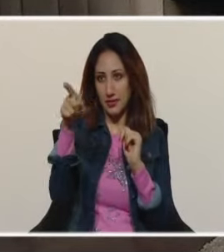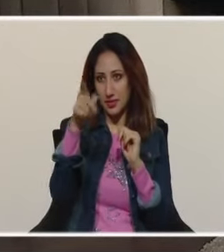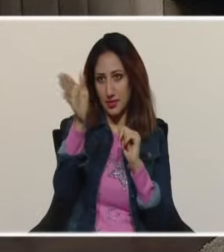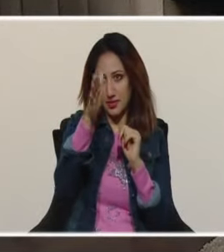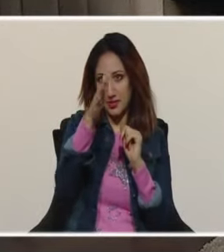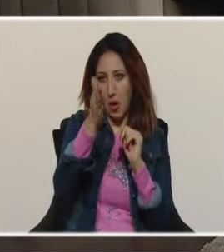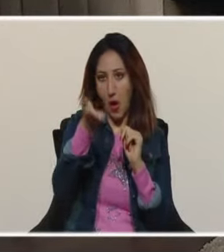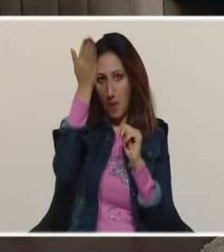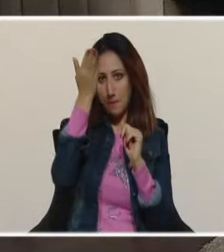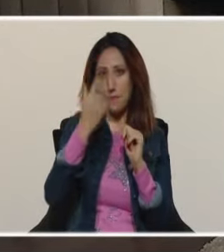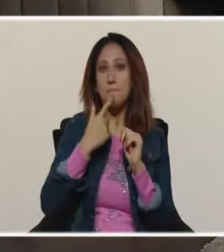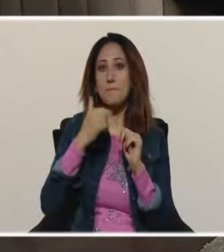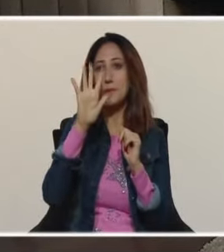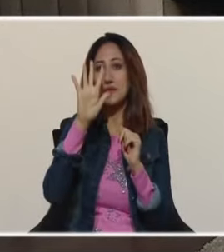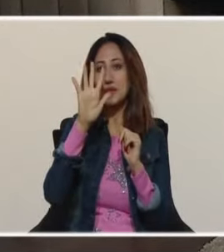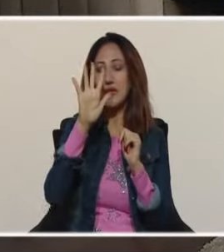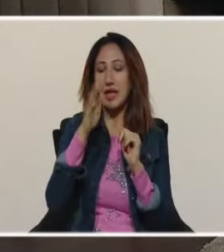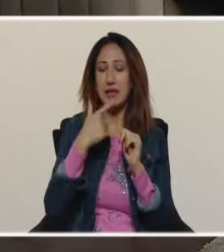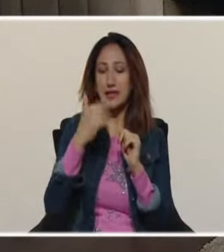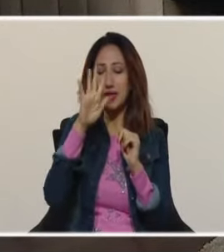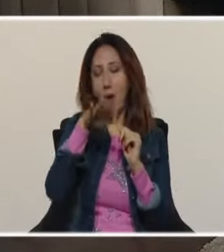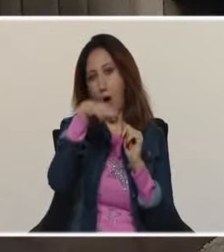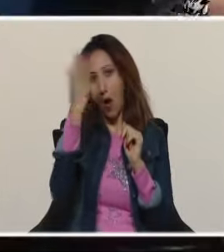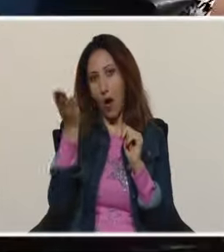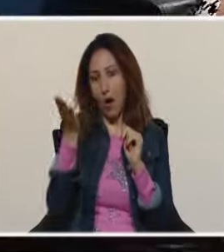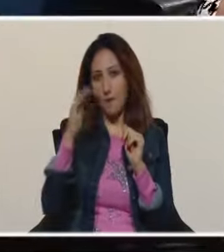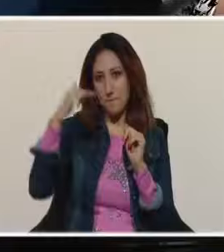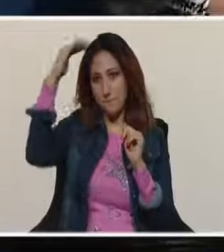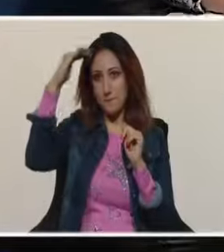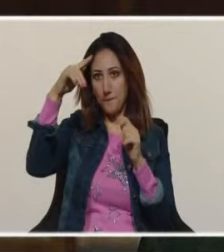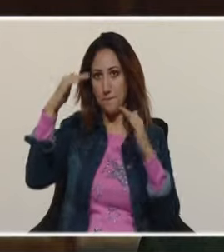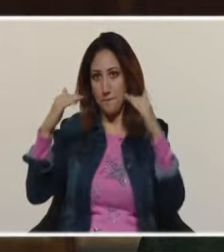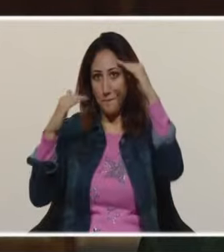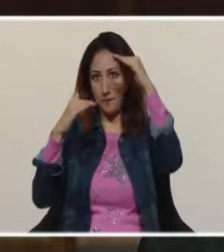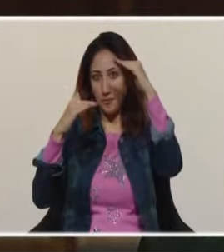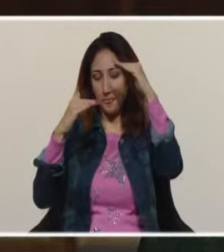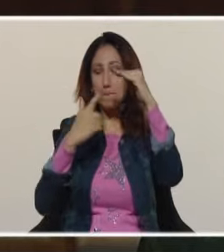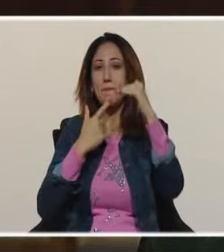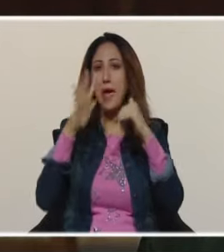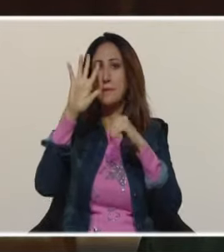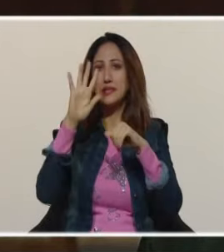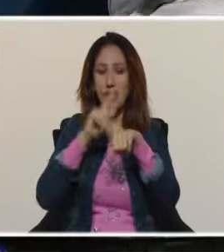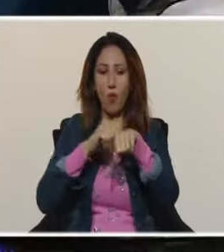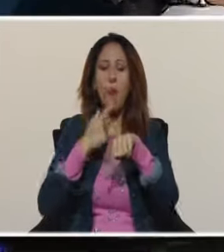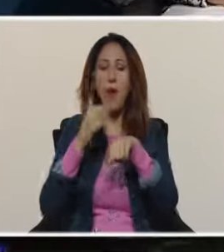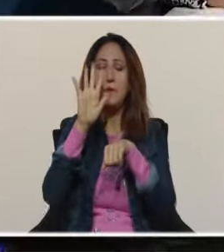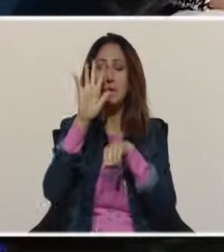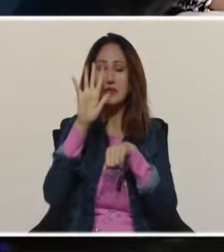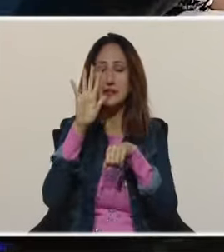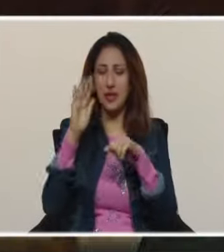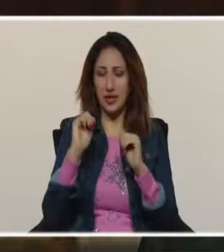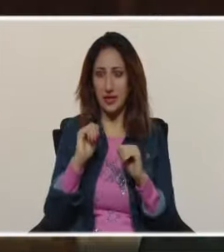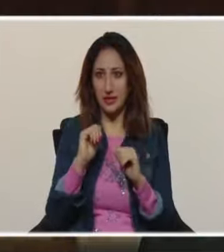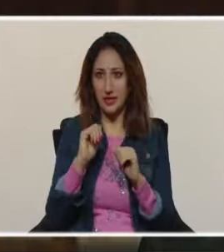اكبر، دي اكبر. مش محتاجه حاجه يعني. احنا دارسين توائم. اكبر بقد ايه انتوا؟ بخمس دقائق برضه. خمس